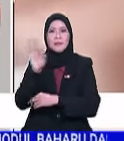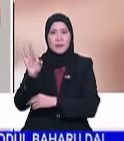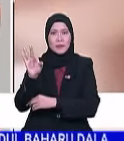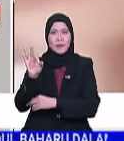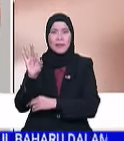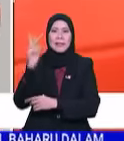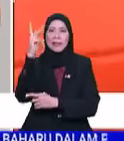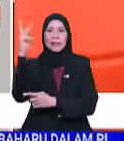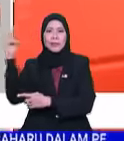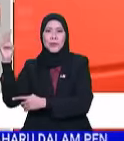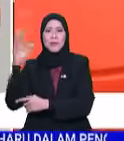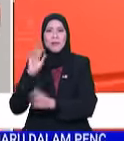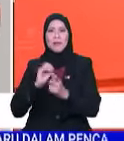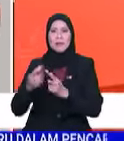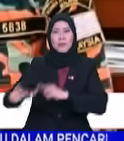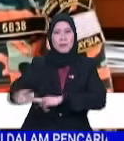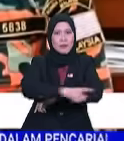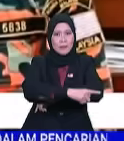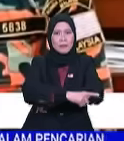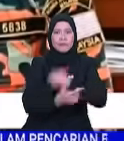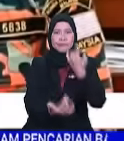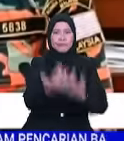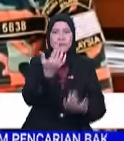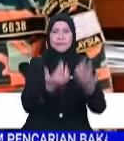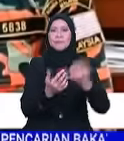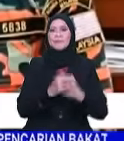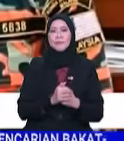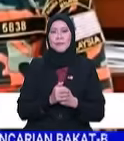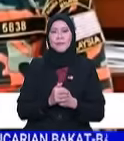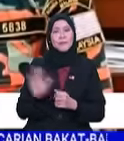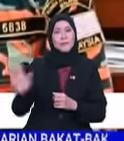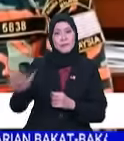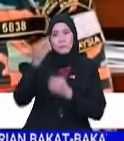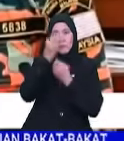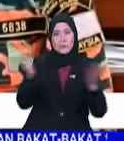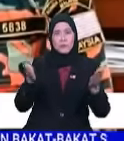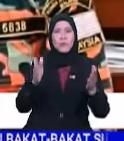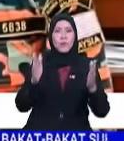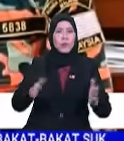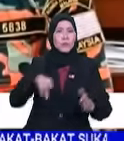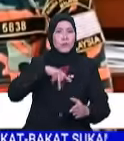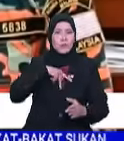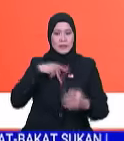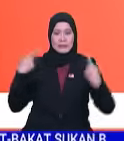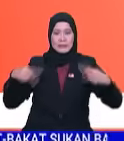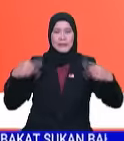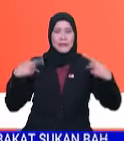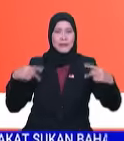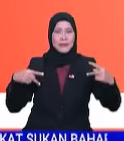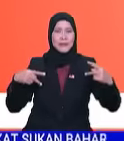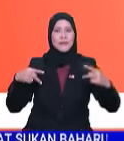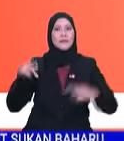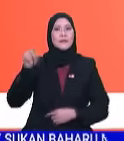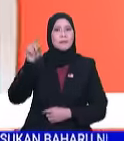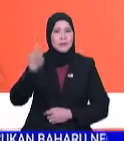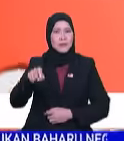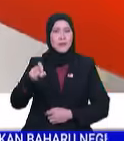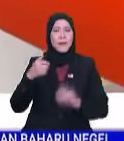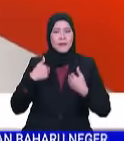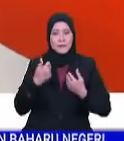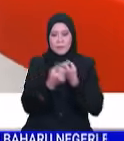kebakaran kebun atau ladang. Dalam peri itu, Khairuddin turut menyeru pemilik kediaman atau premis kedai agar memastikan